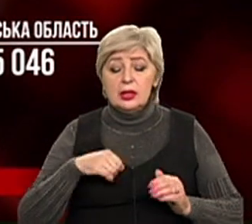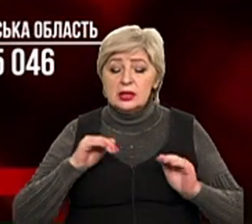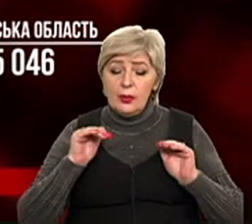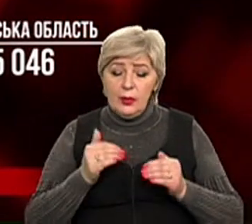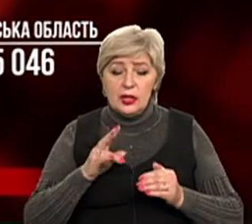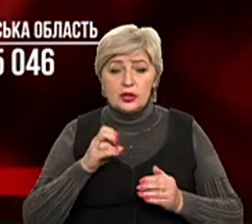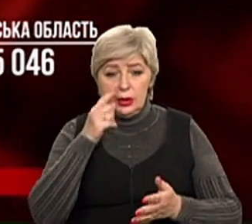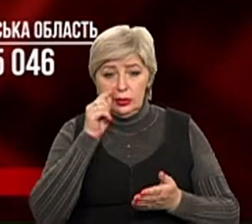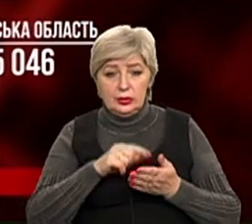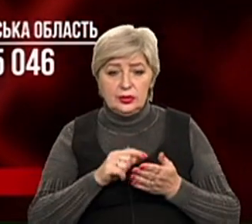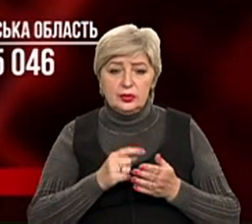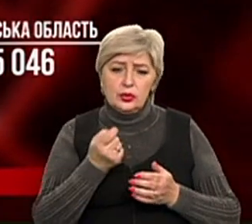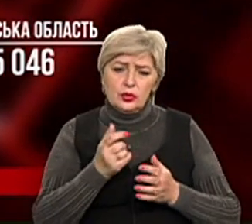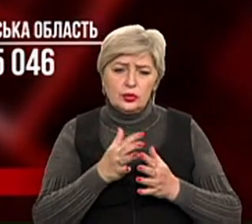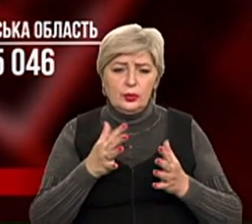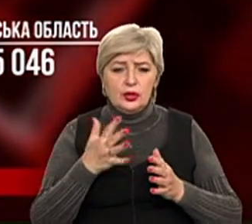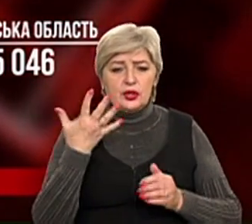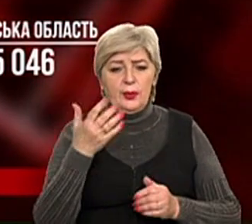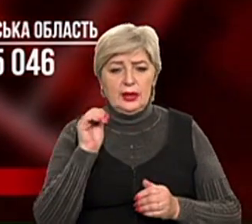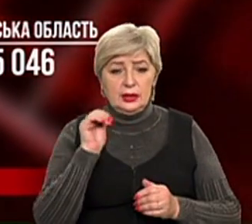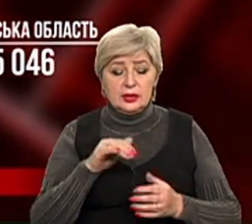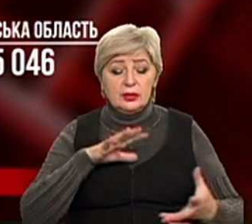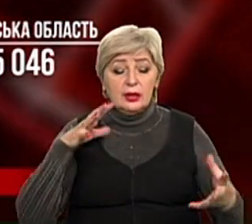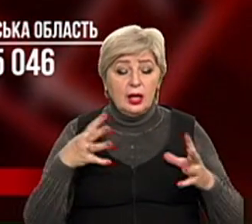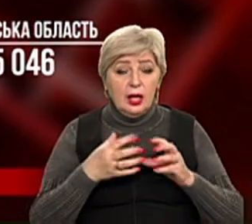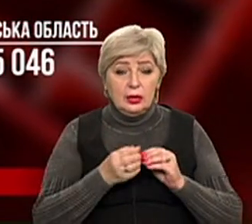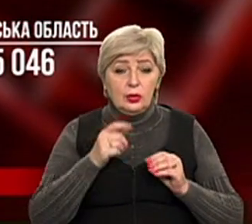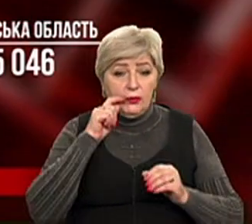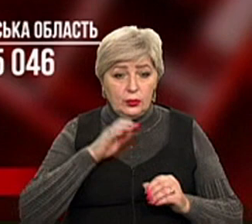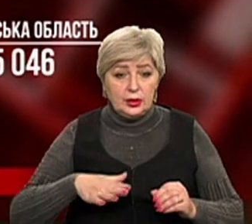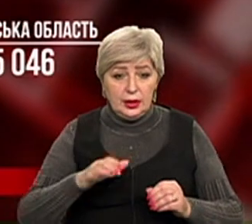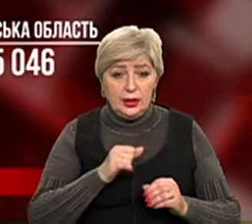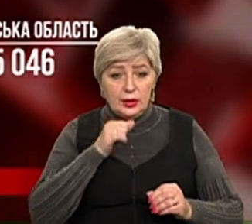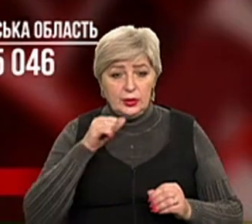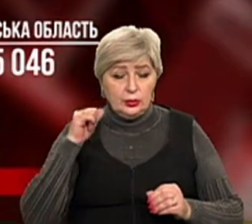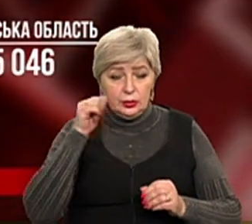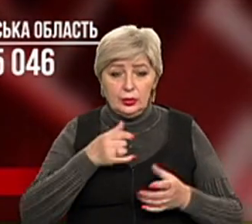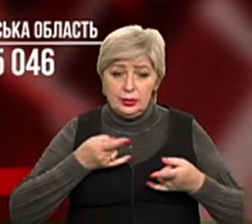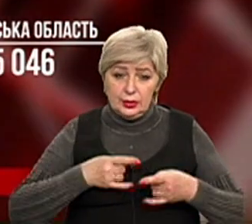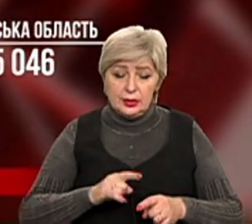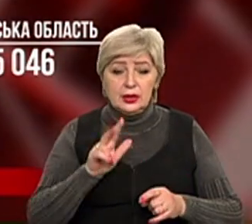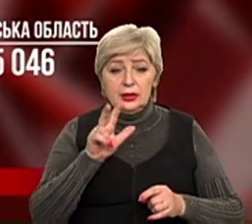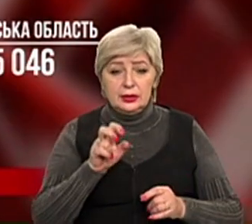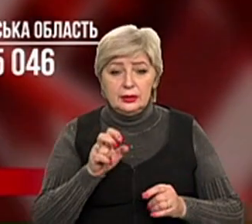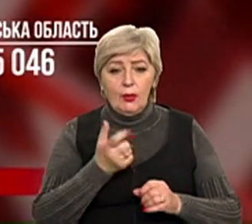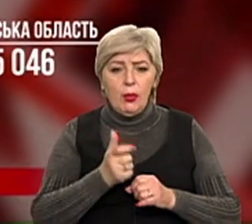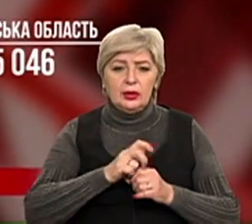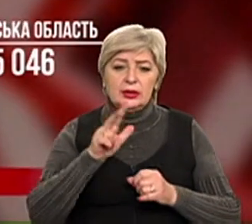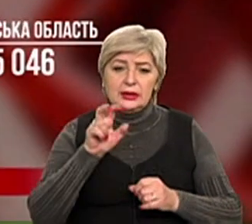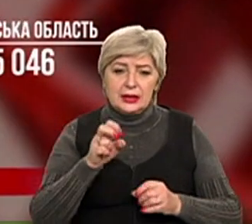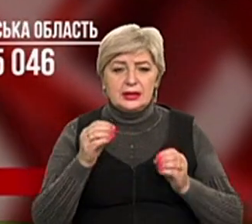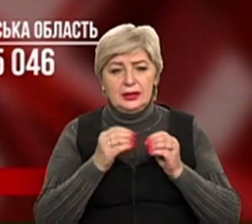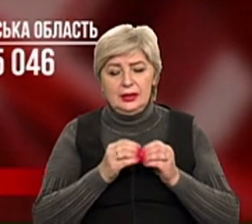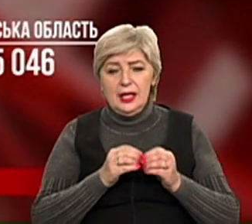– на Луганщині – трохи більше, ніж 5 тисяч. Загалом в Україні минулого року з'явилося на світ понад 310